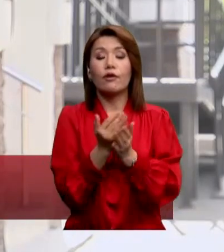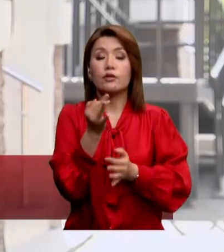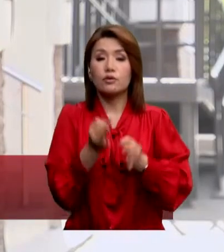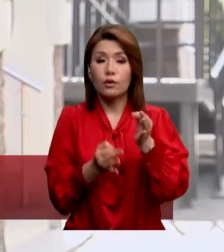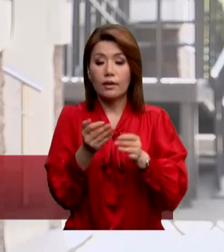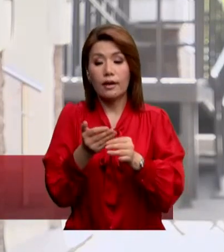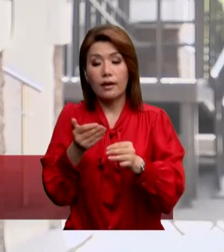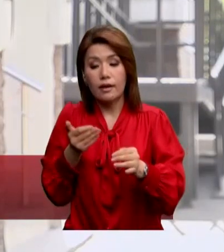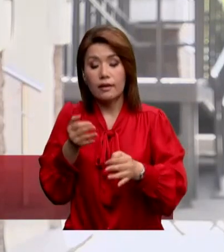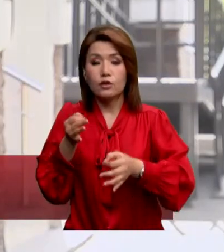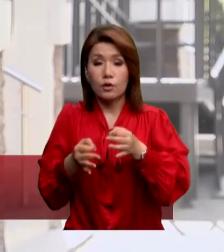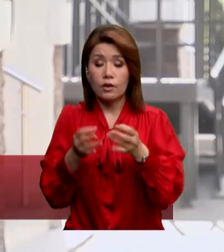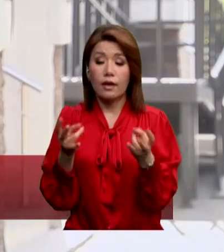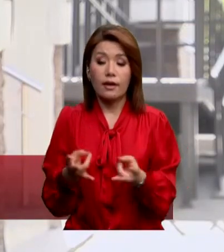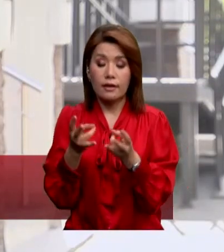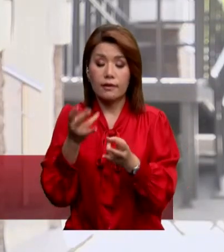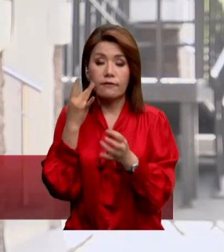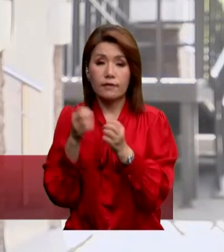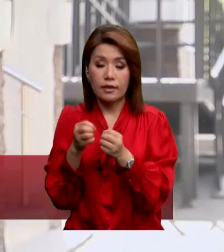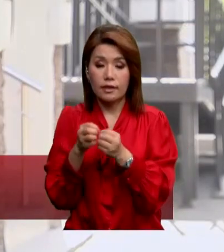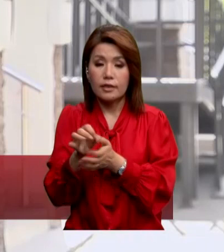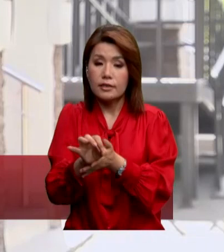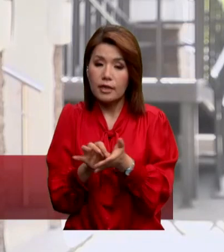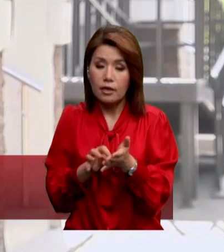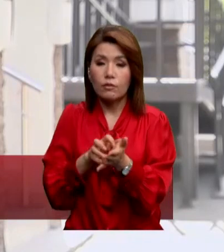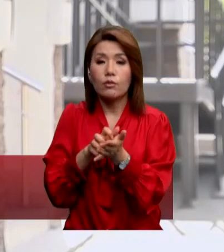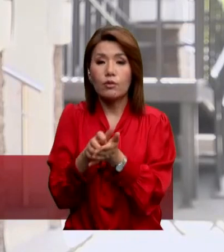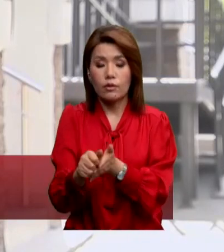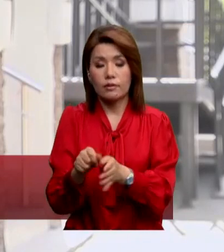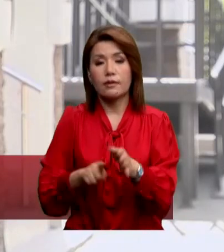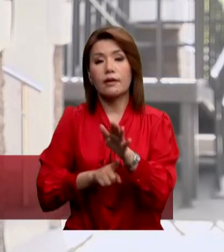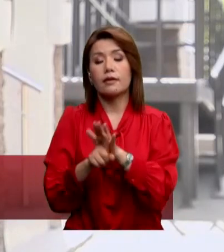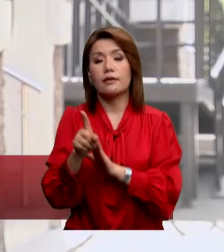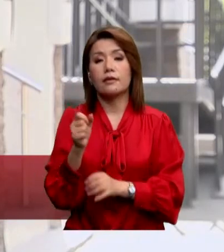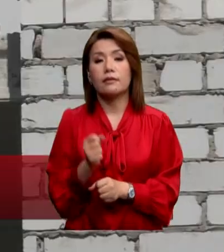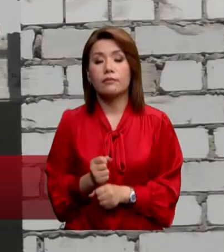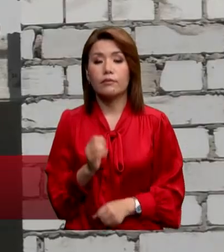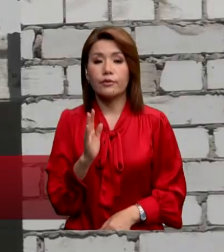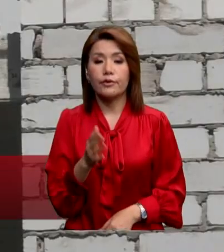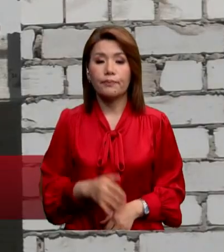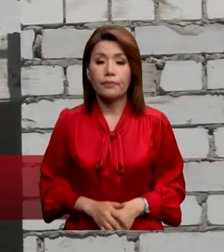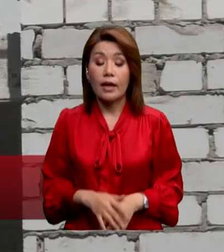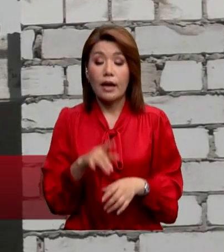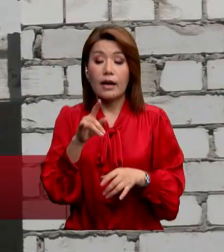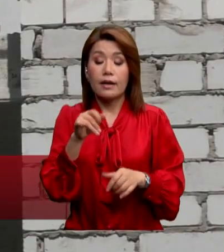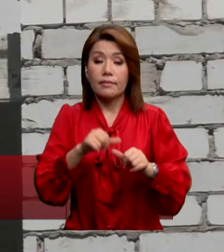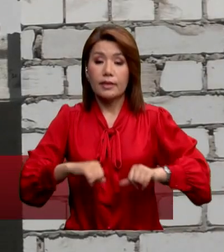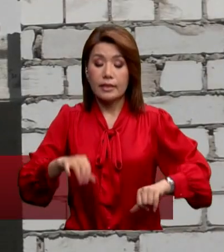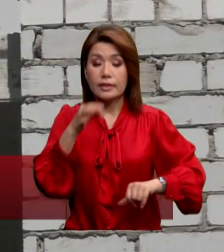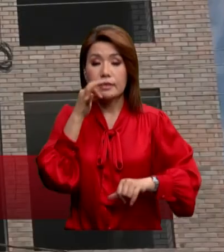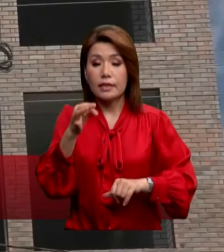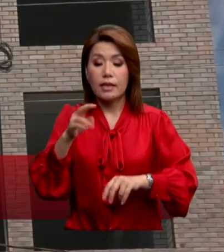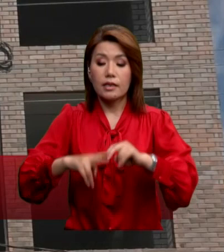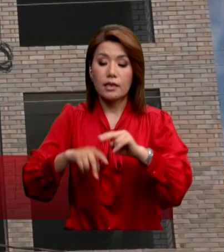алдындағы соттардың үкімін күшінде қалдырса, біз бірден сүру бойынша жұмыстарды жүргіземіз. Сарапшылардың айтуынша қала